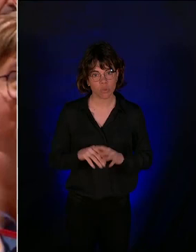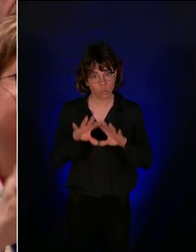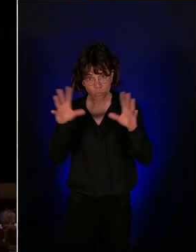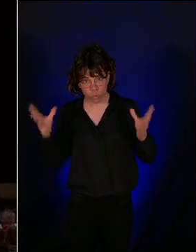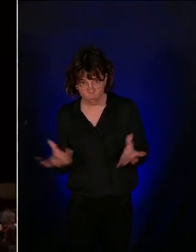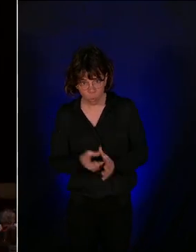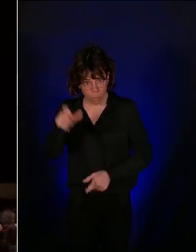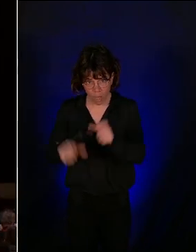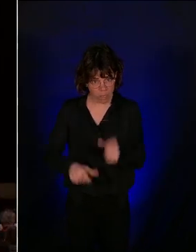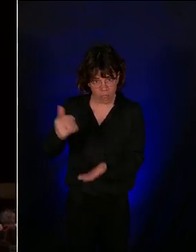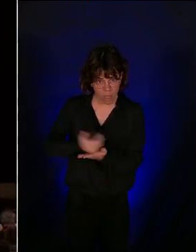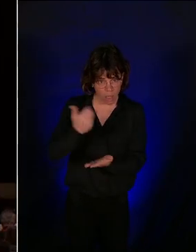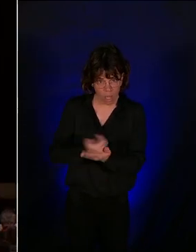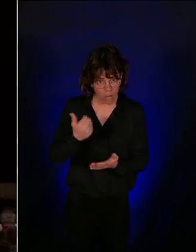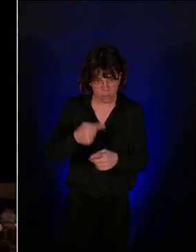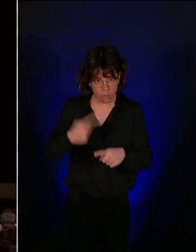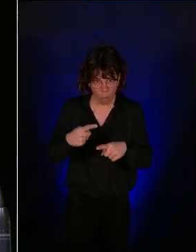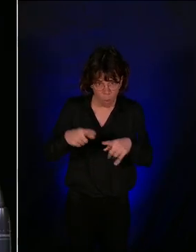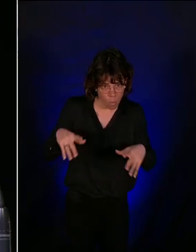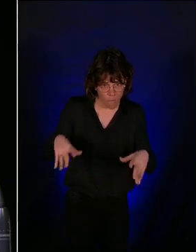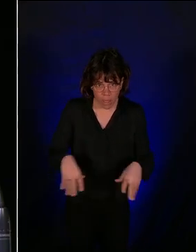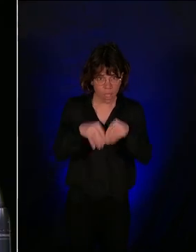l'ensemble du personnel de la Confédération pour la